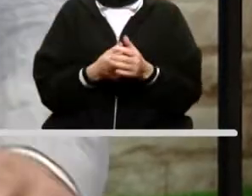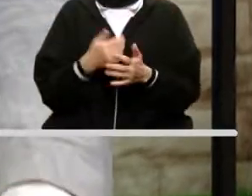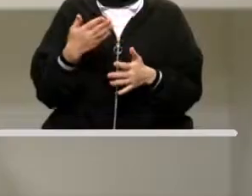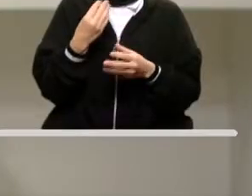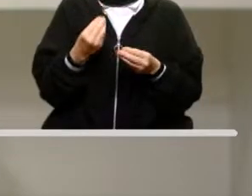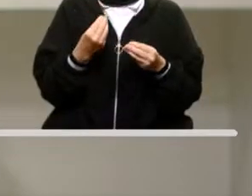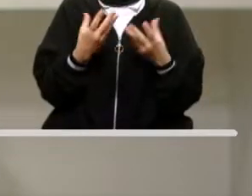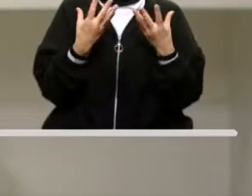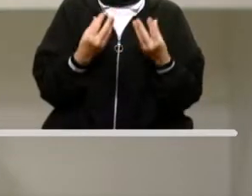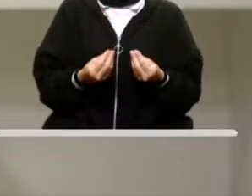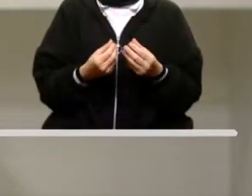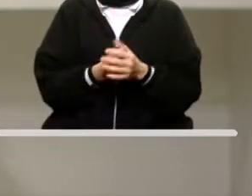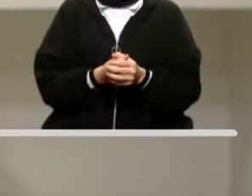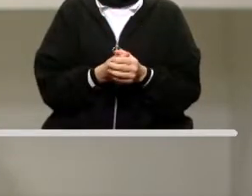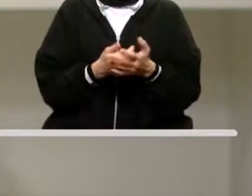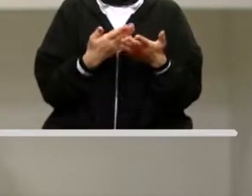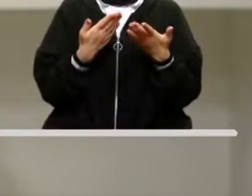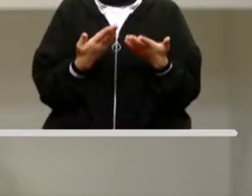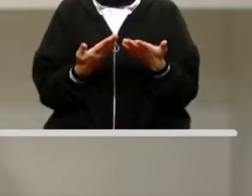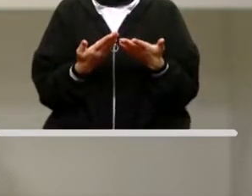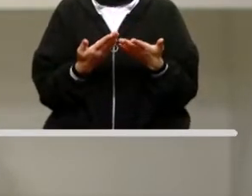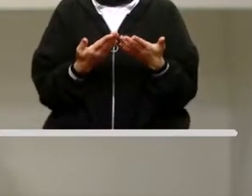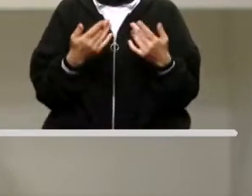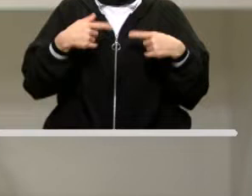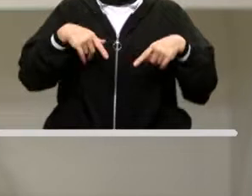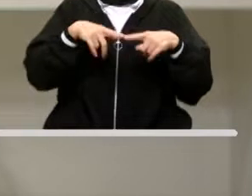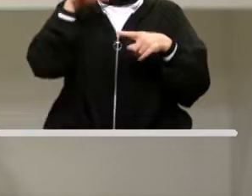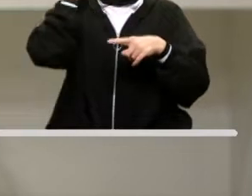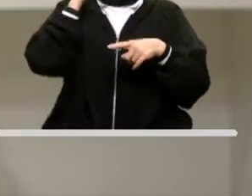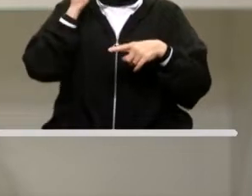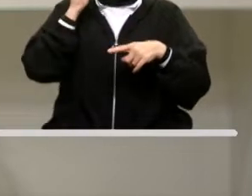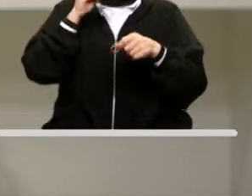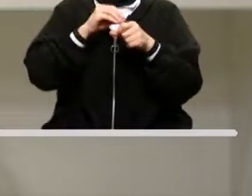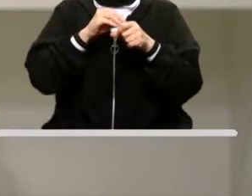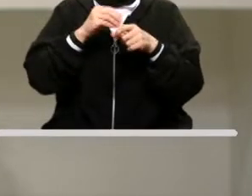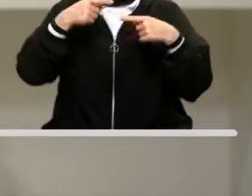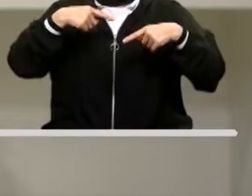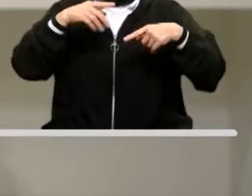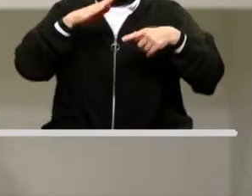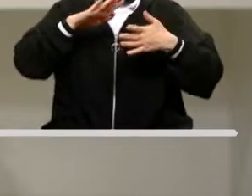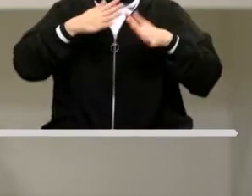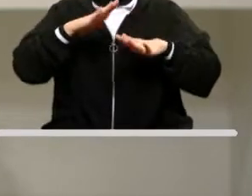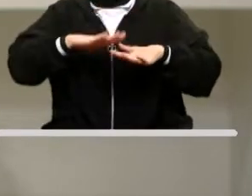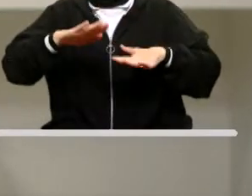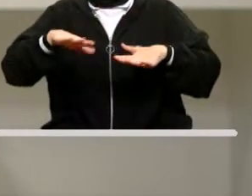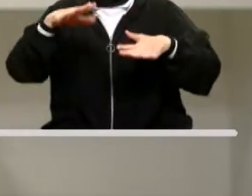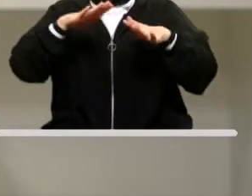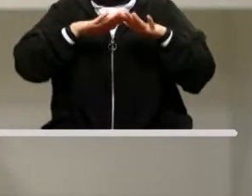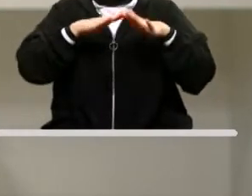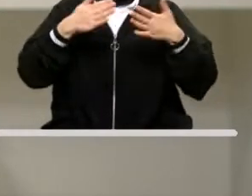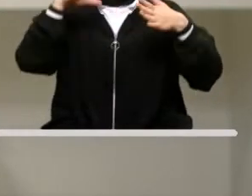noktadan gerek kendimize dair farkındalığımız gerekse çocuğumuzun öğrenme stilini, öğrenme tarzını biraz daha anlayabilmek